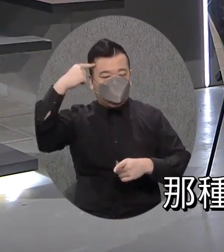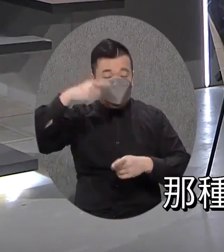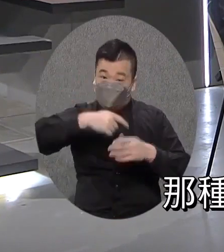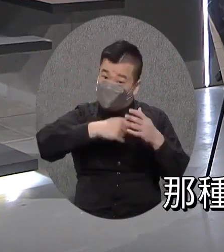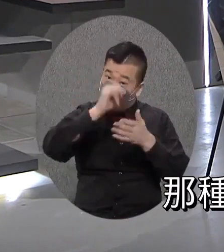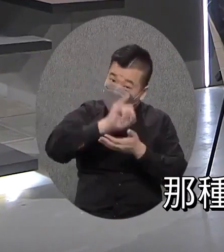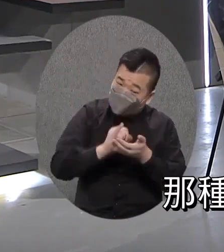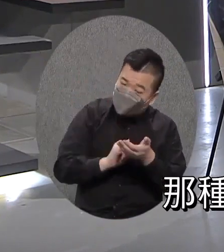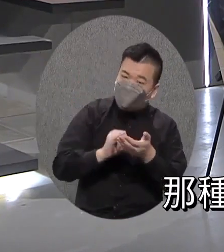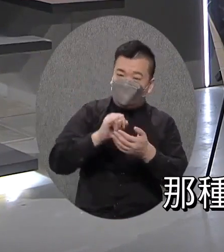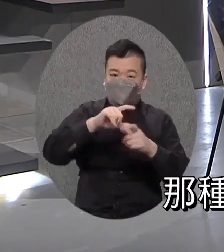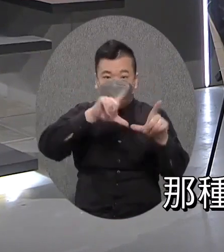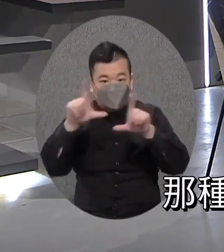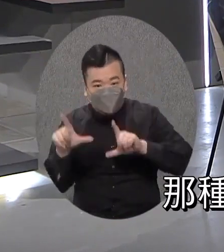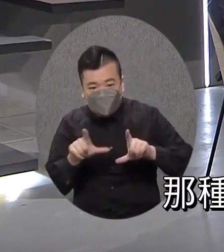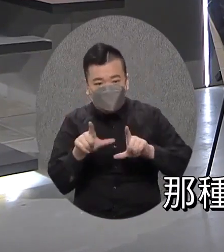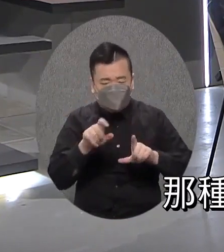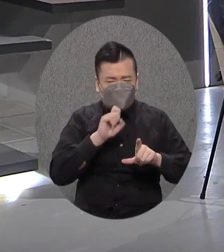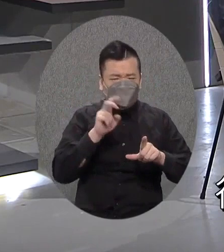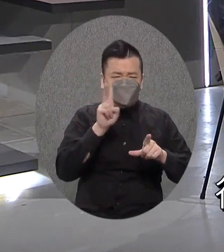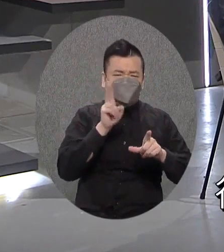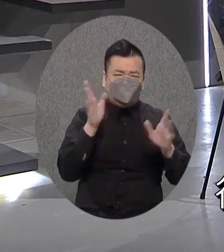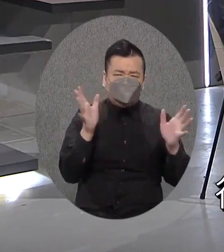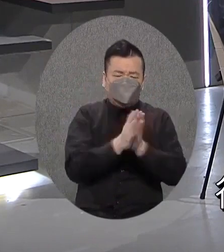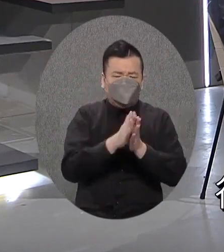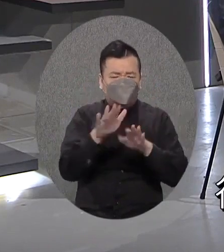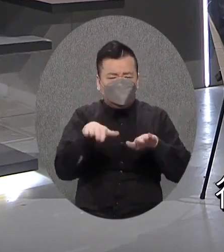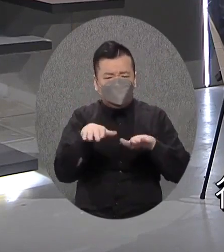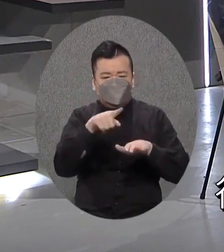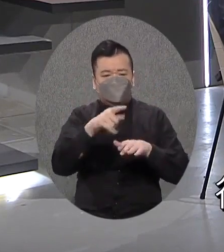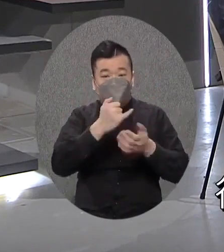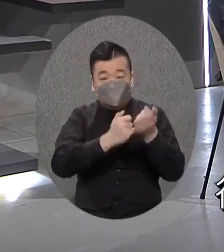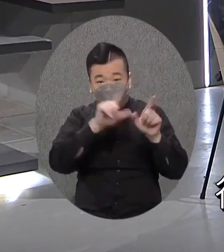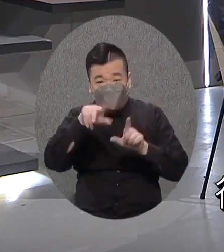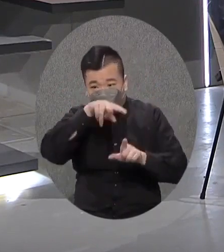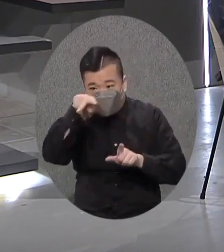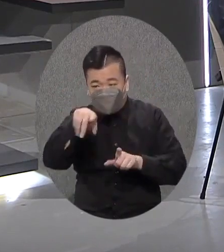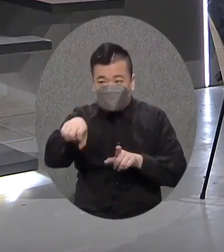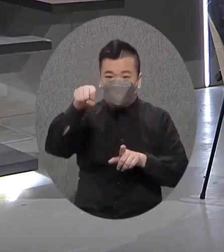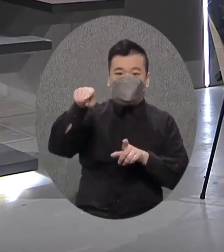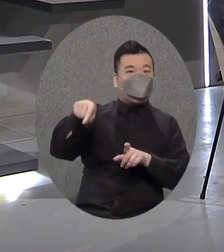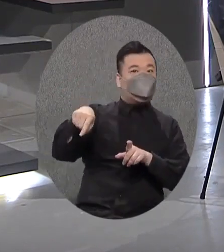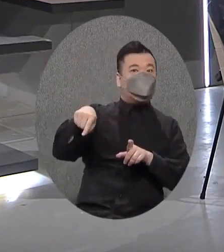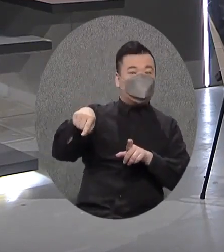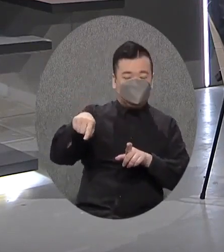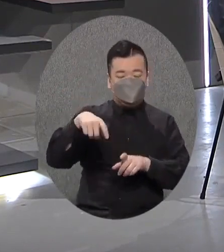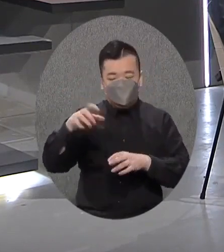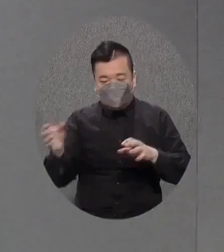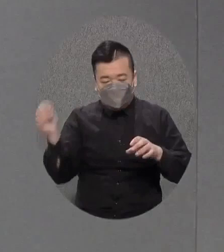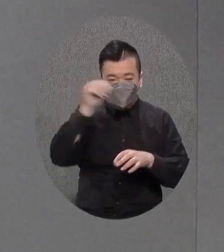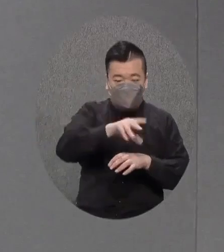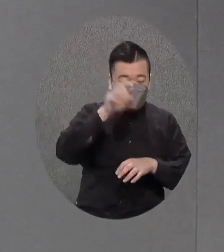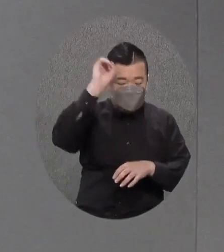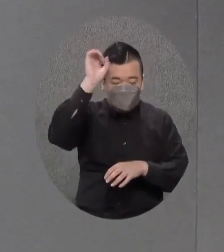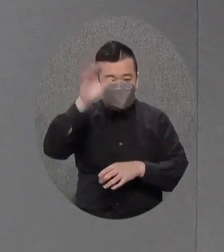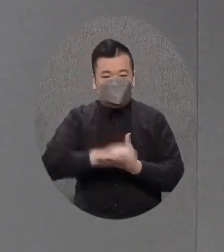術和生活之間的界線開始拎走的時候咧，很多藝術家真係嘗試從生活裏邊揾素材和現成物去加入個創作裏邊。